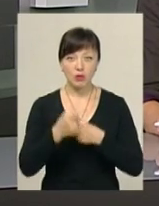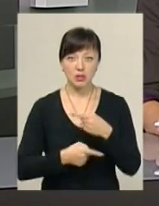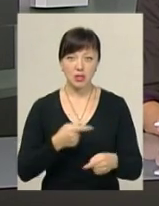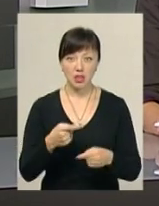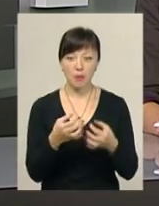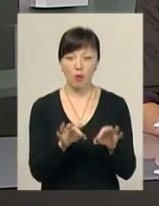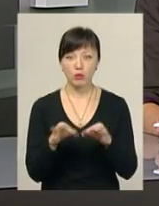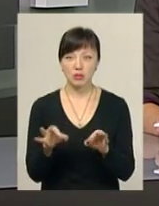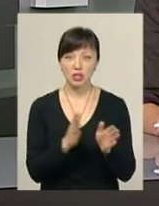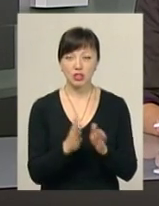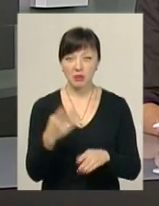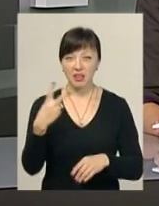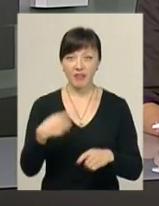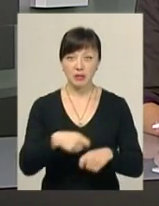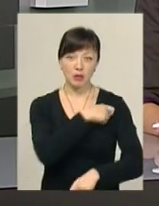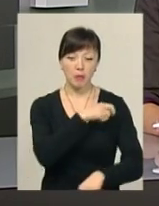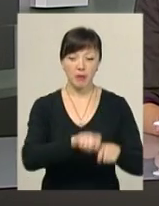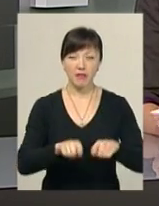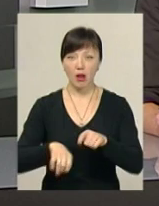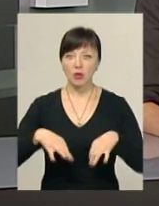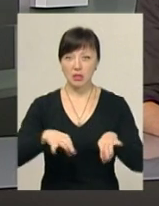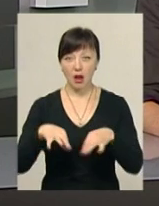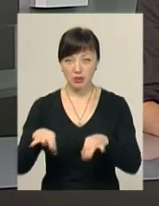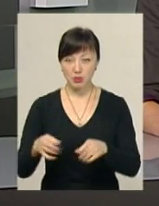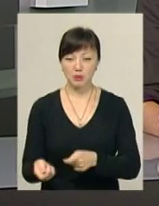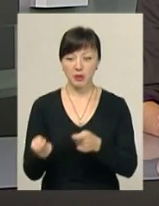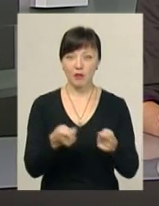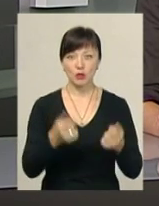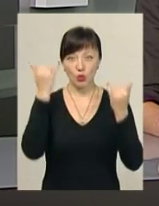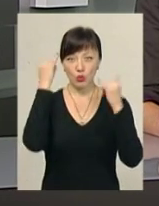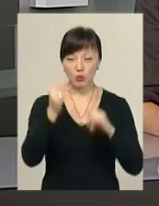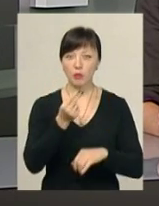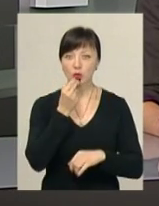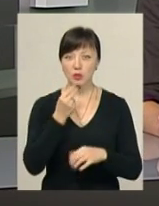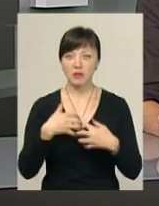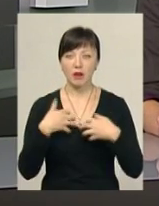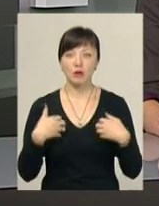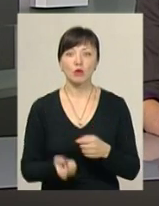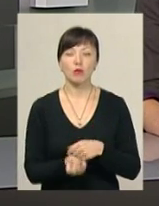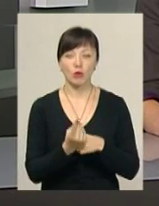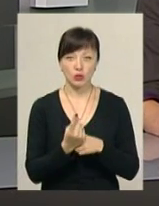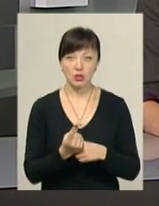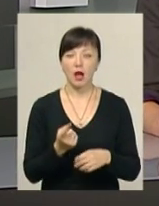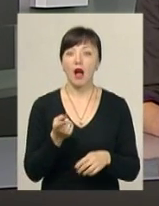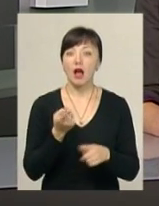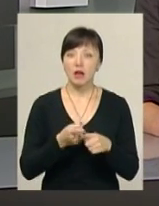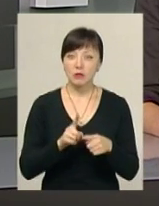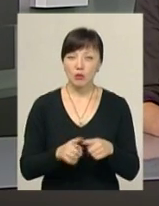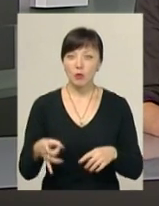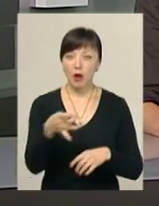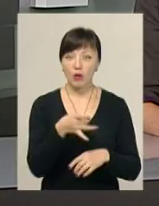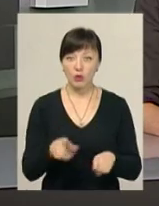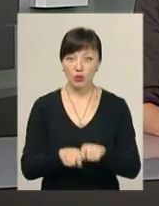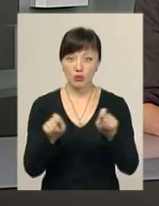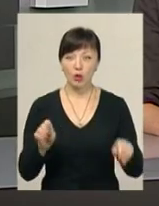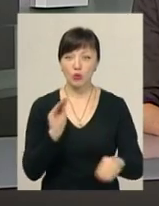У радіусі 20 кілометрів перевіряють увесь транспорт, що перевозить худобу та продукти тваринного походження. Окрім того, у районі